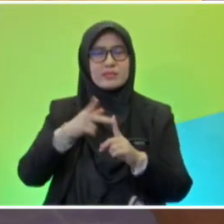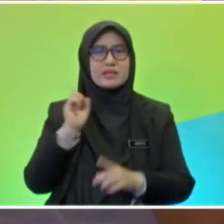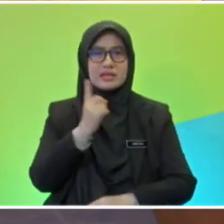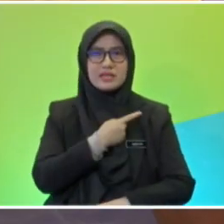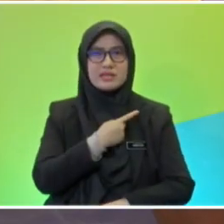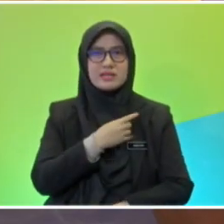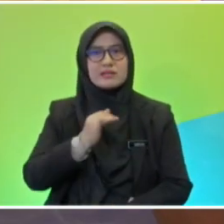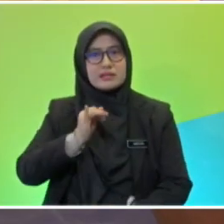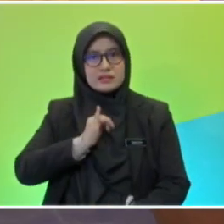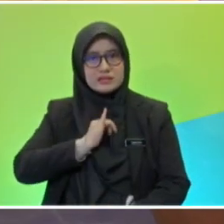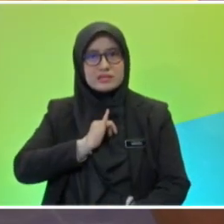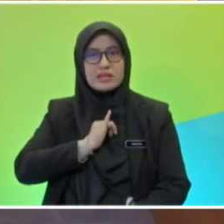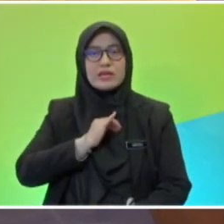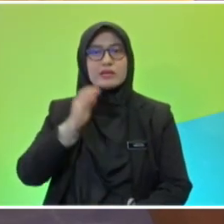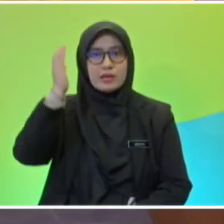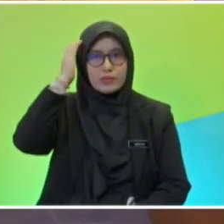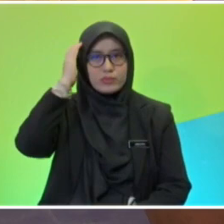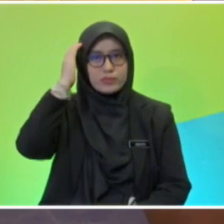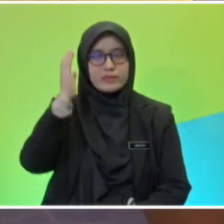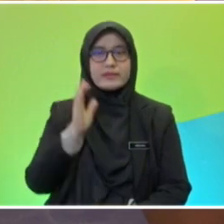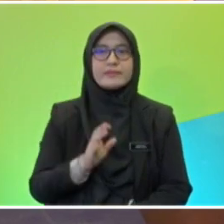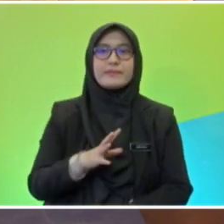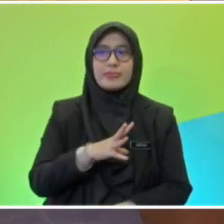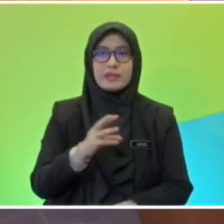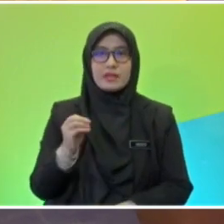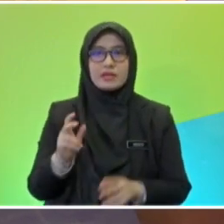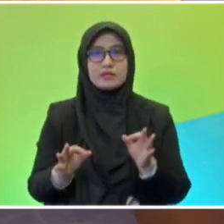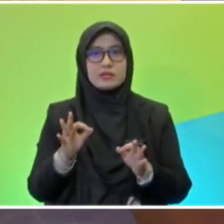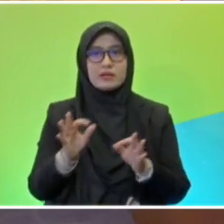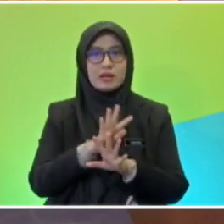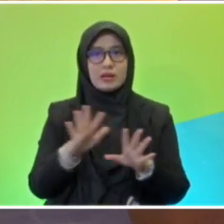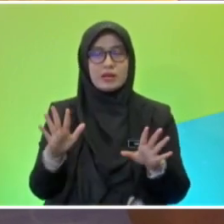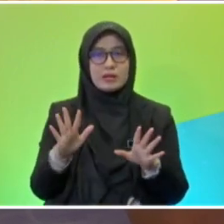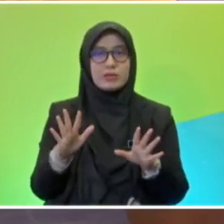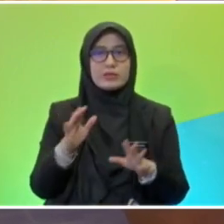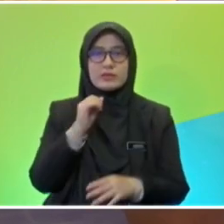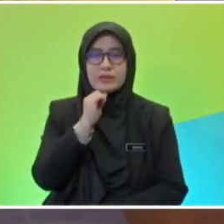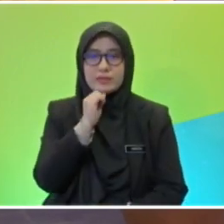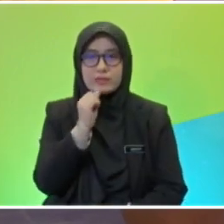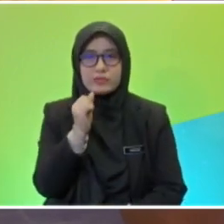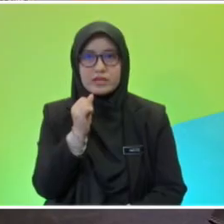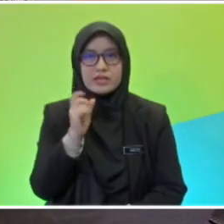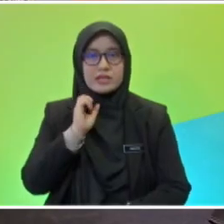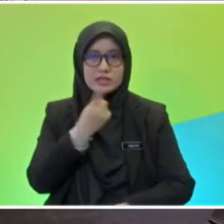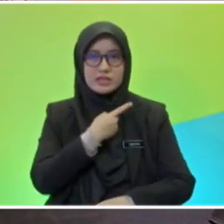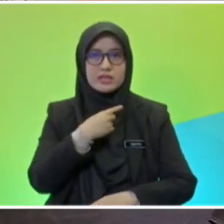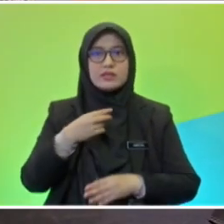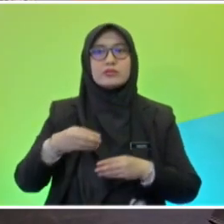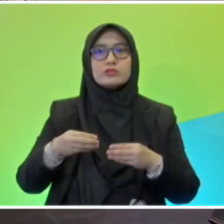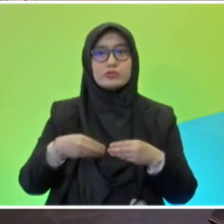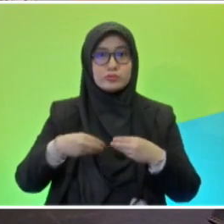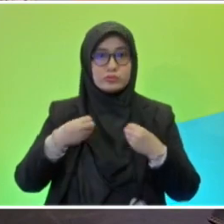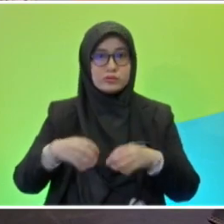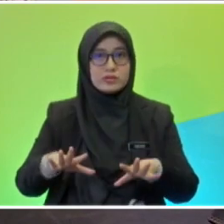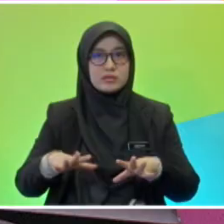dan Kalau Tak silap kita telah pun mencari peluang untuk berunding semula betul Tuhan hamba tapi